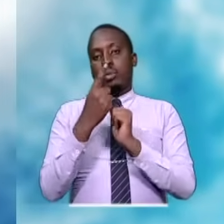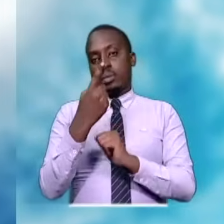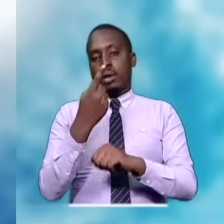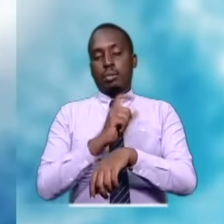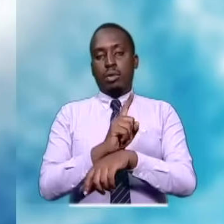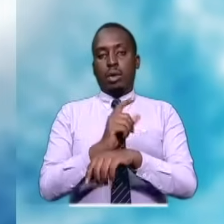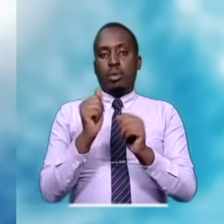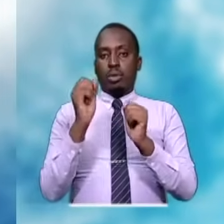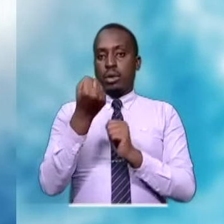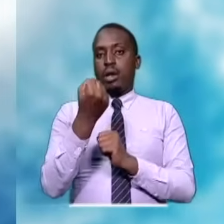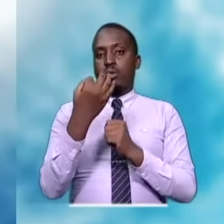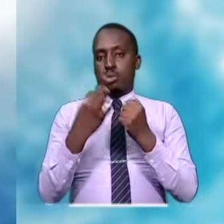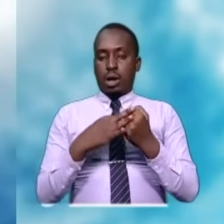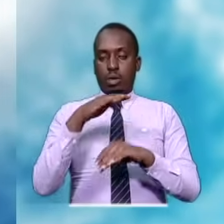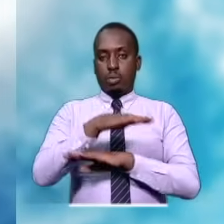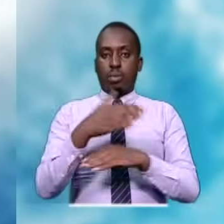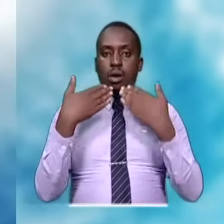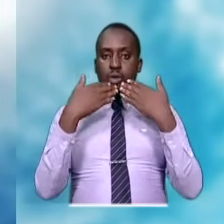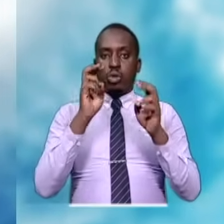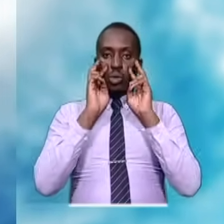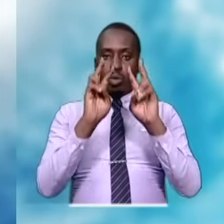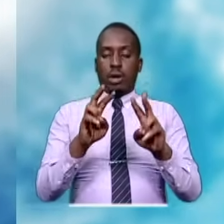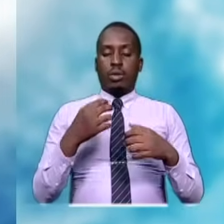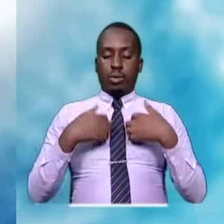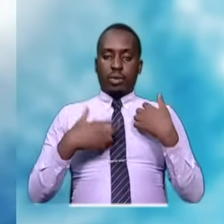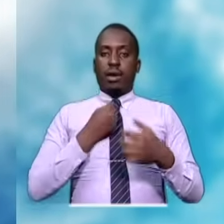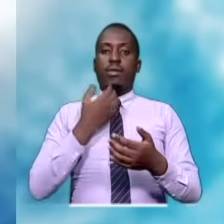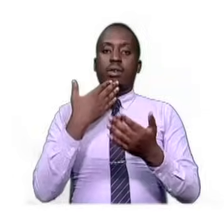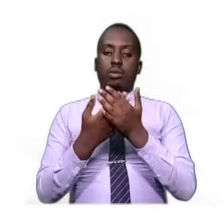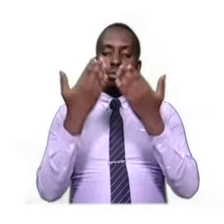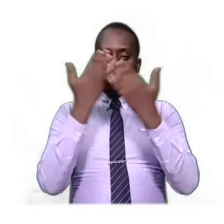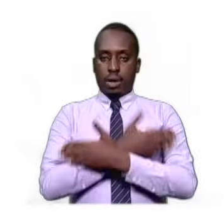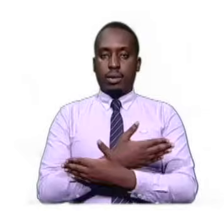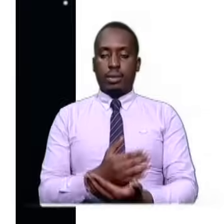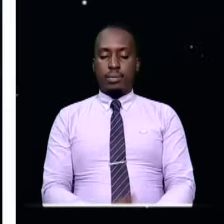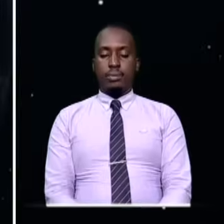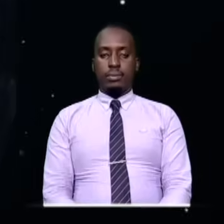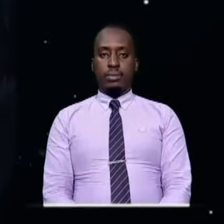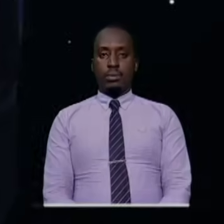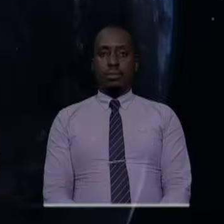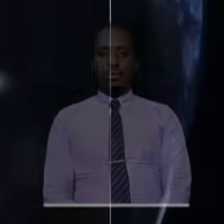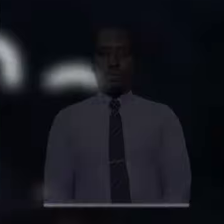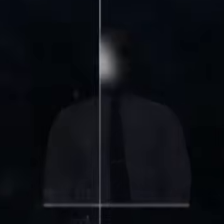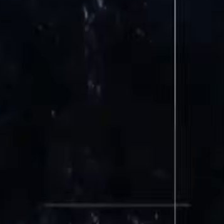11:58 za nimugoroba. Mwakoze kudukurikira, tubifurije kugira ijoro ryiza.